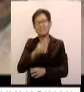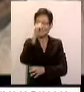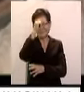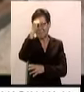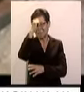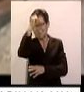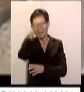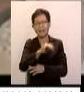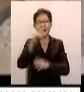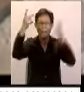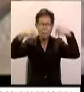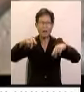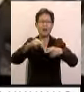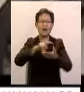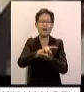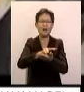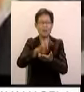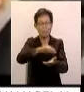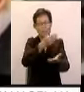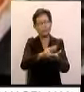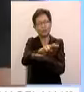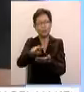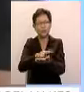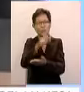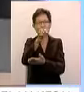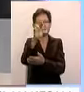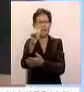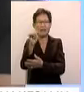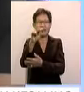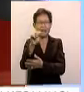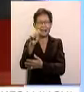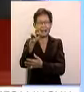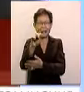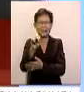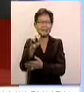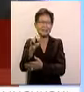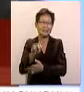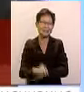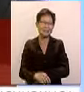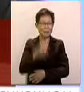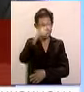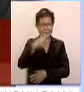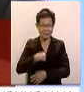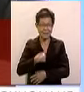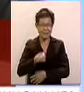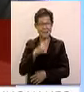UYG serta pengarah muzik video iaitu Saranzi. Bagi saya personally, menyanyikan lagu